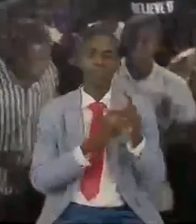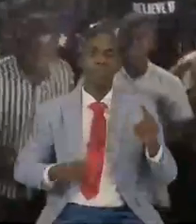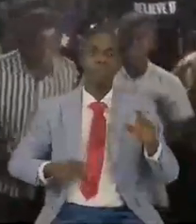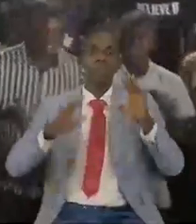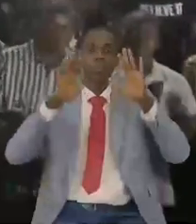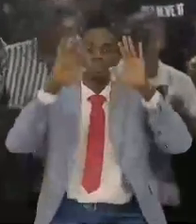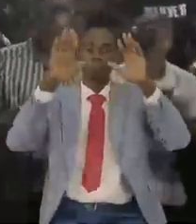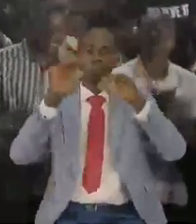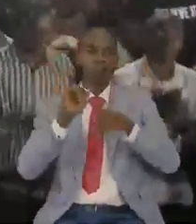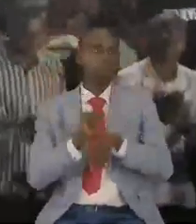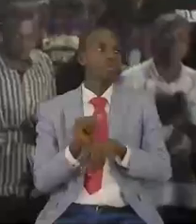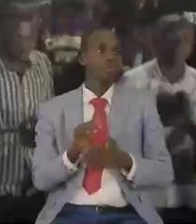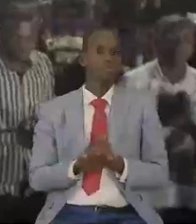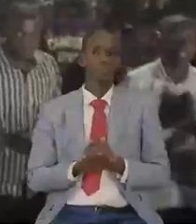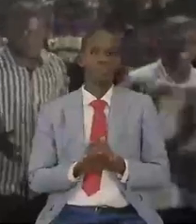Miracle.